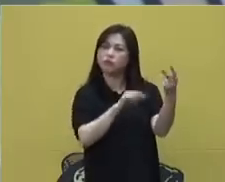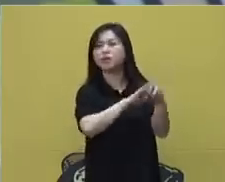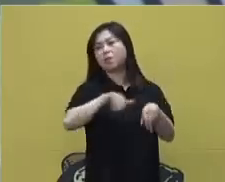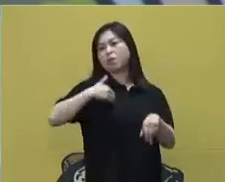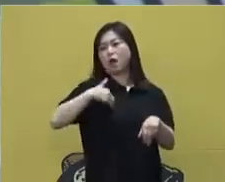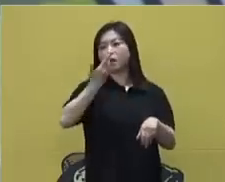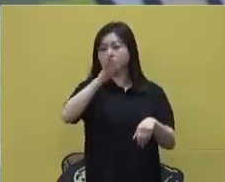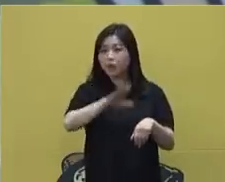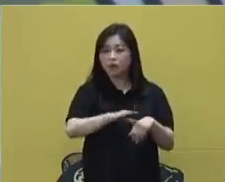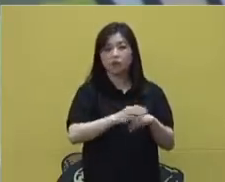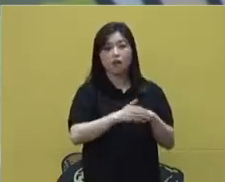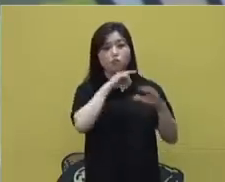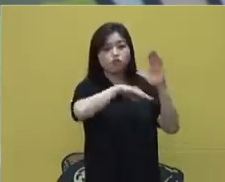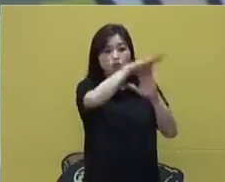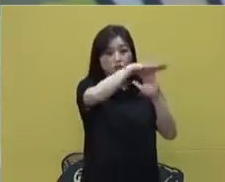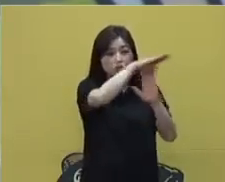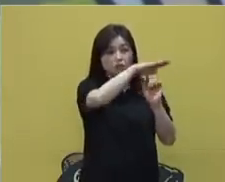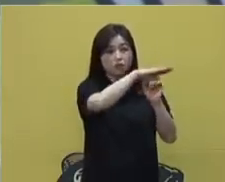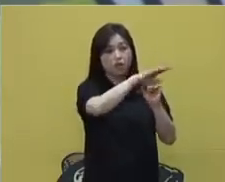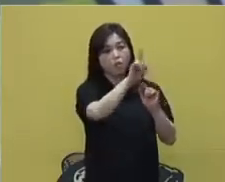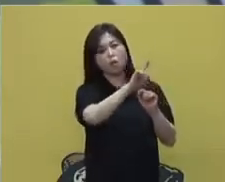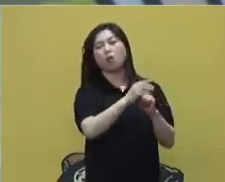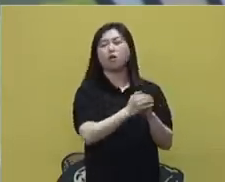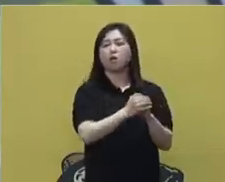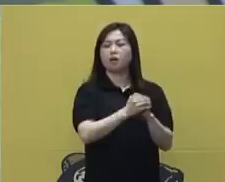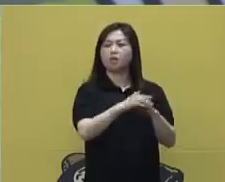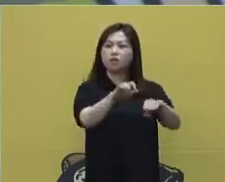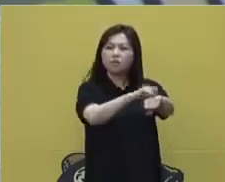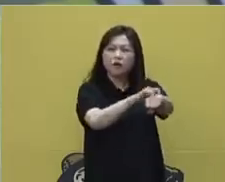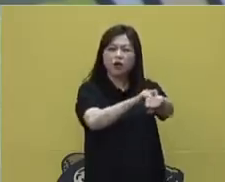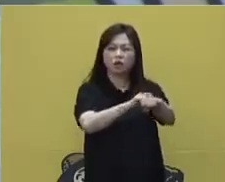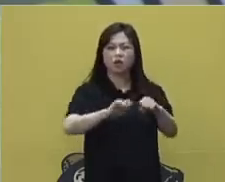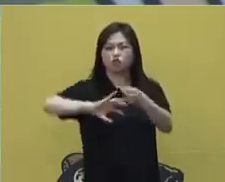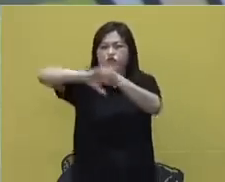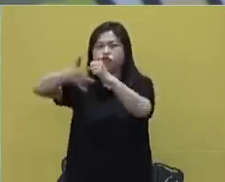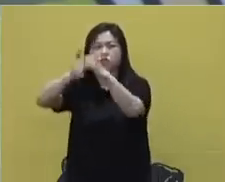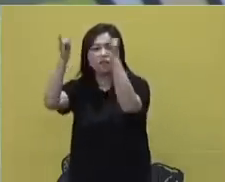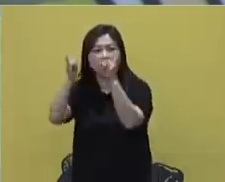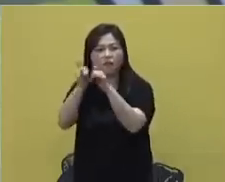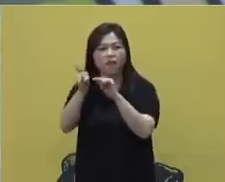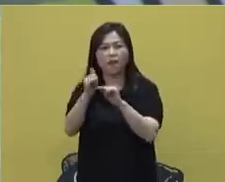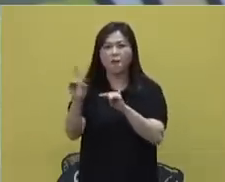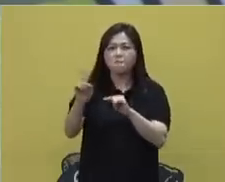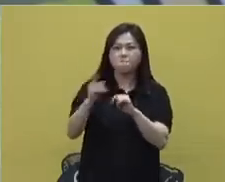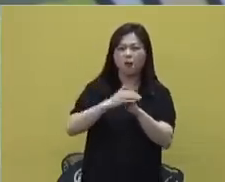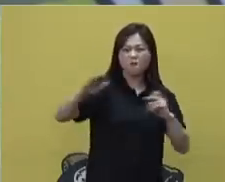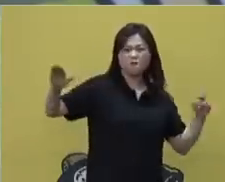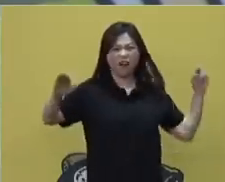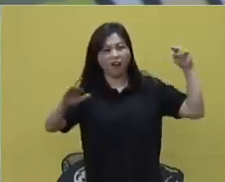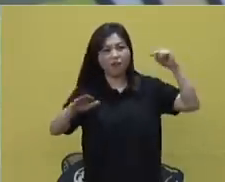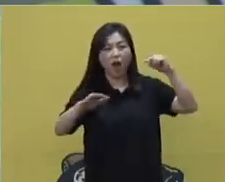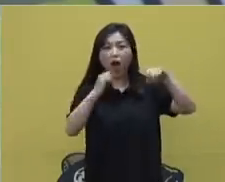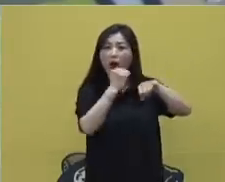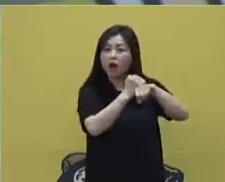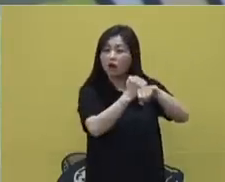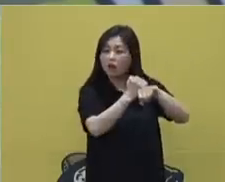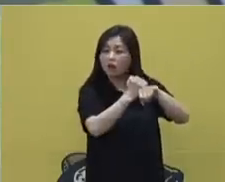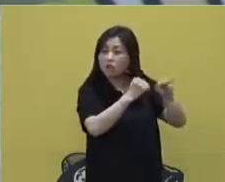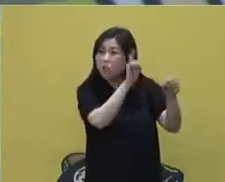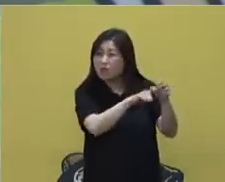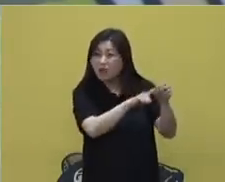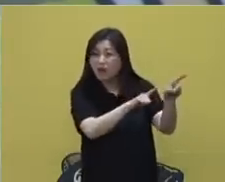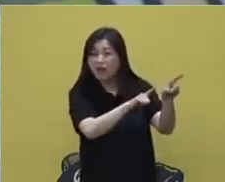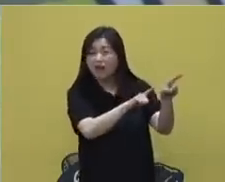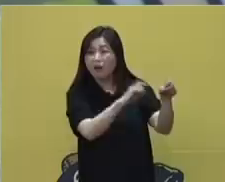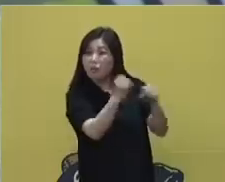그것이 북한이 예를 들어서 뭐 어떤 특별한 어떤 그 국제사회에 어떤 도발을 했다든가 이렇게 보기는 어려울 것 같다. 그 얘기는 제가